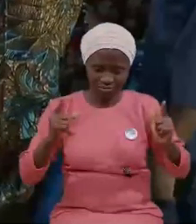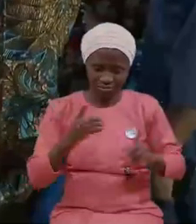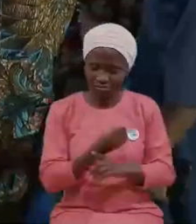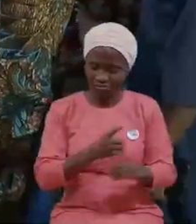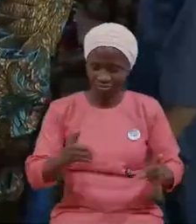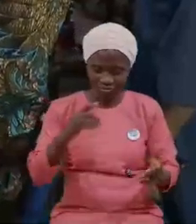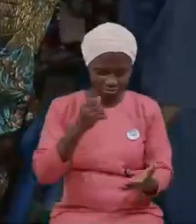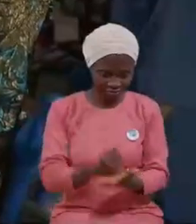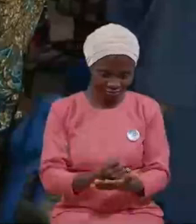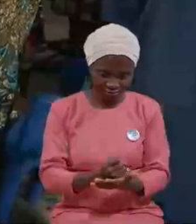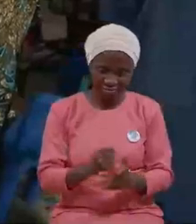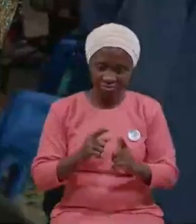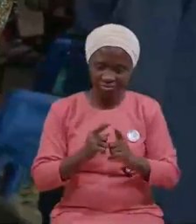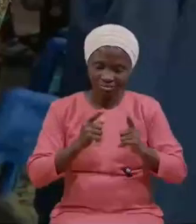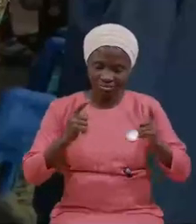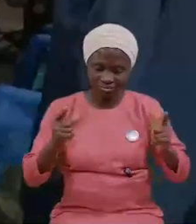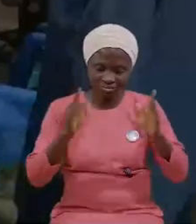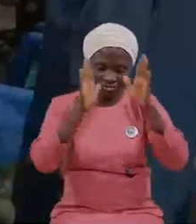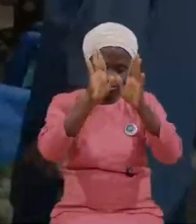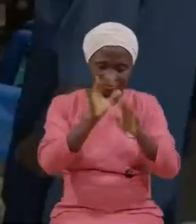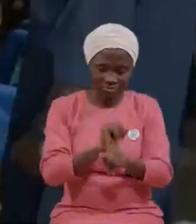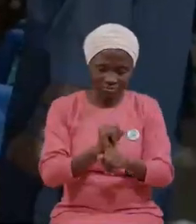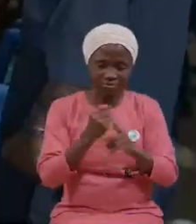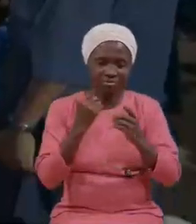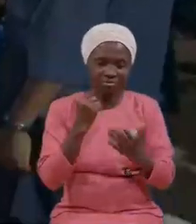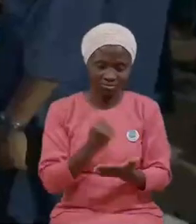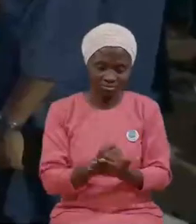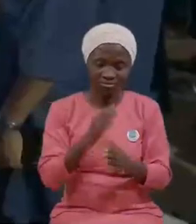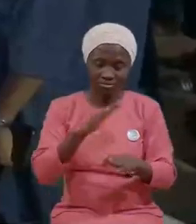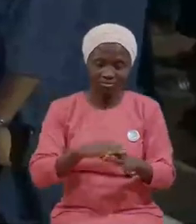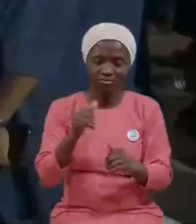grand miracle sur chacun ce soir.